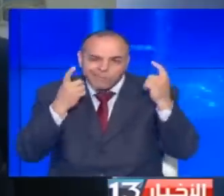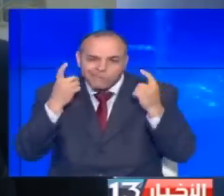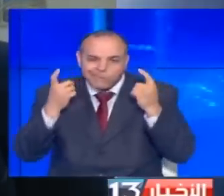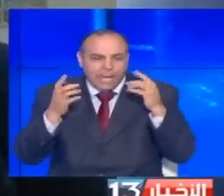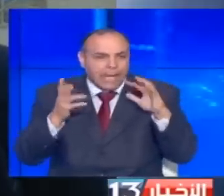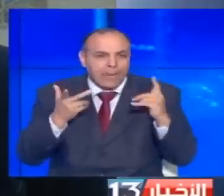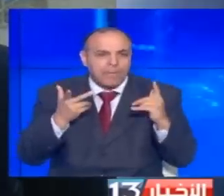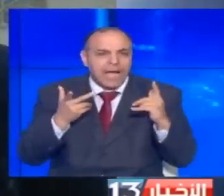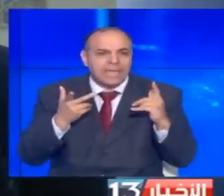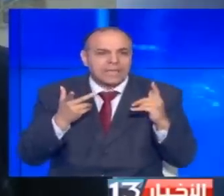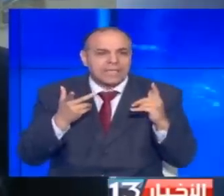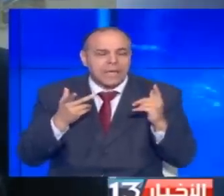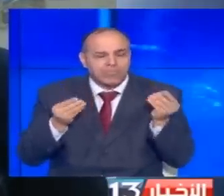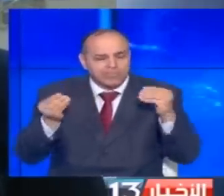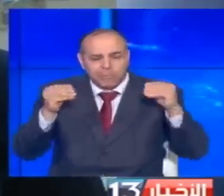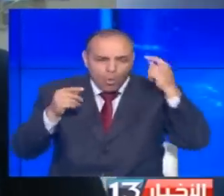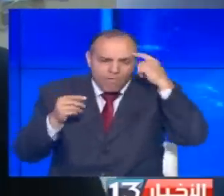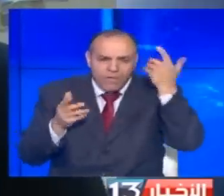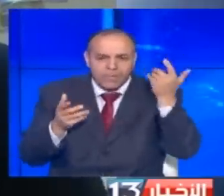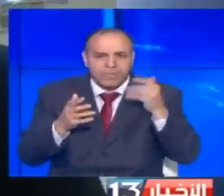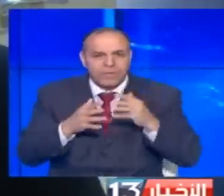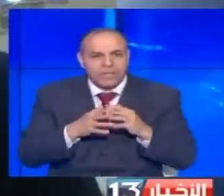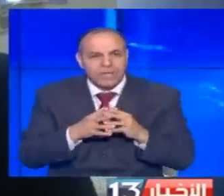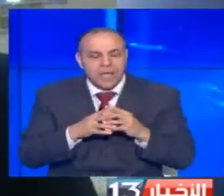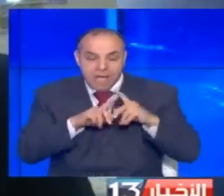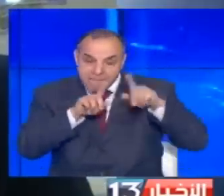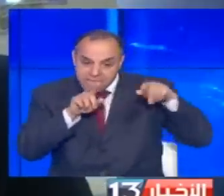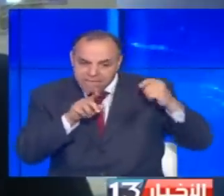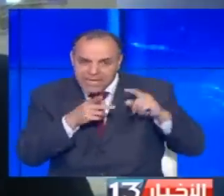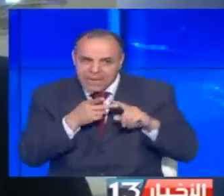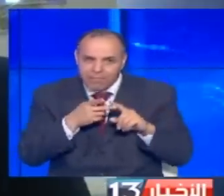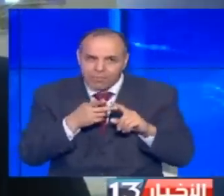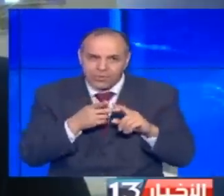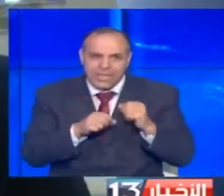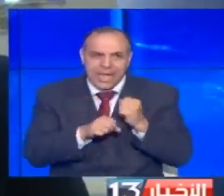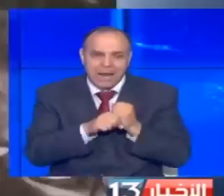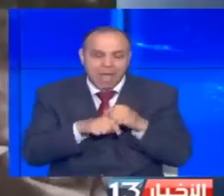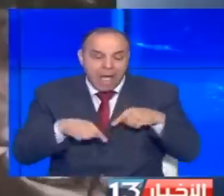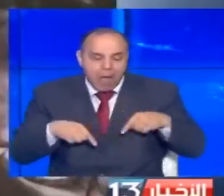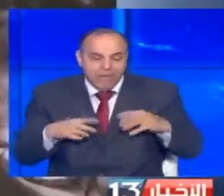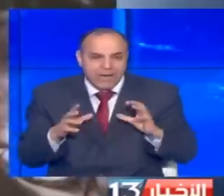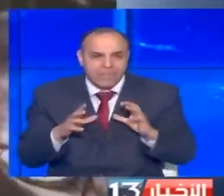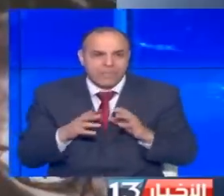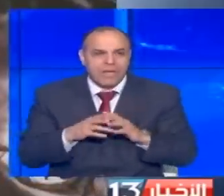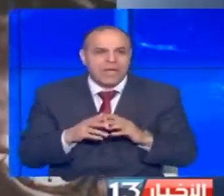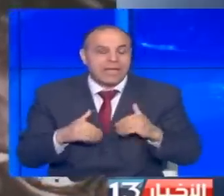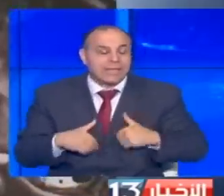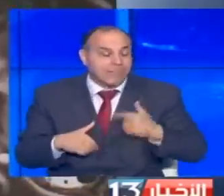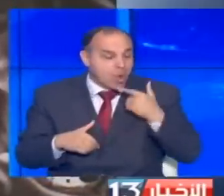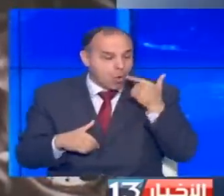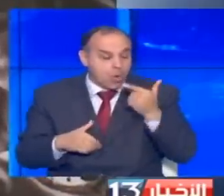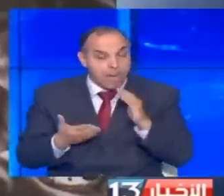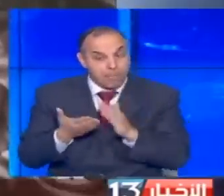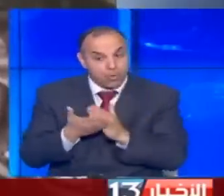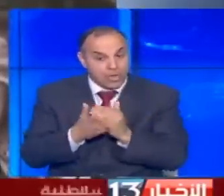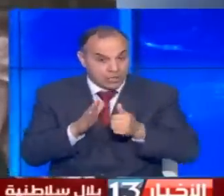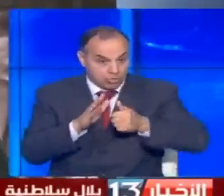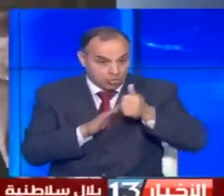ما يزيدوا كل مره في المشي عمل واللي مرعب انه ديما نقول كان البروج